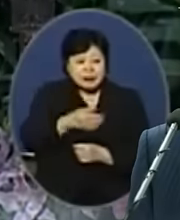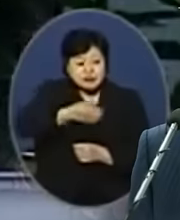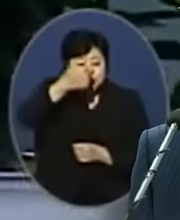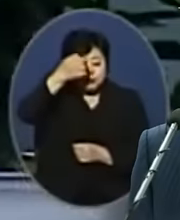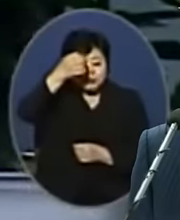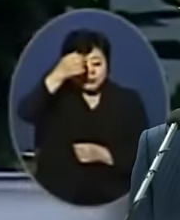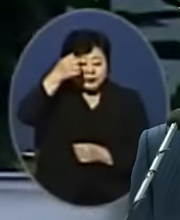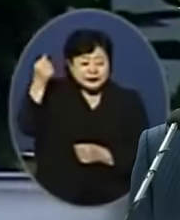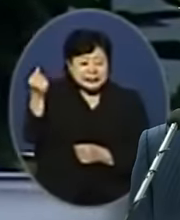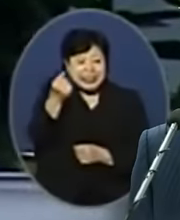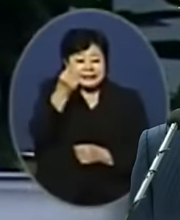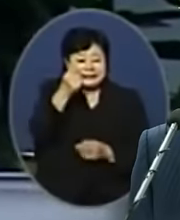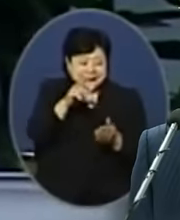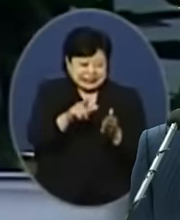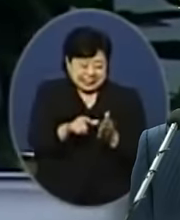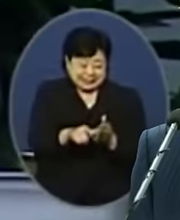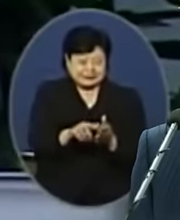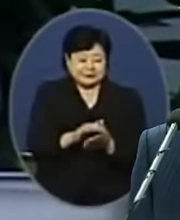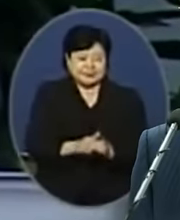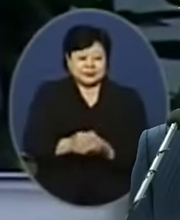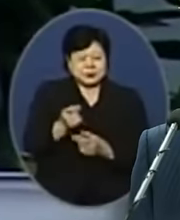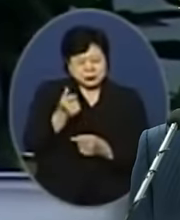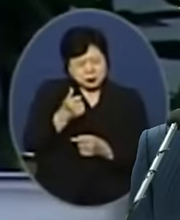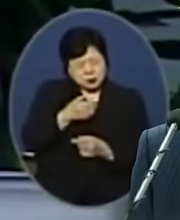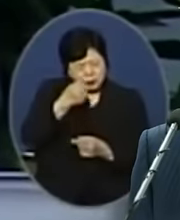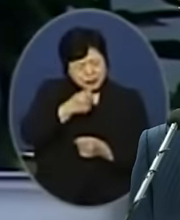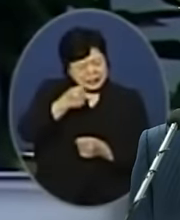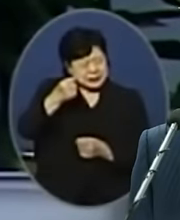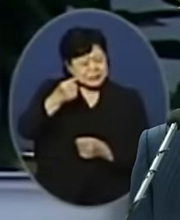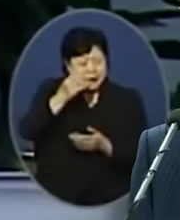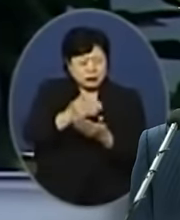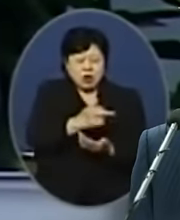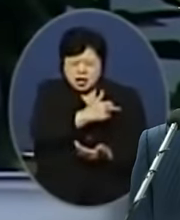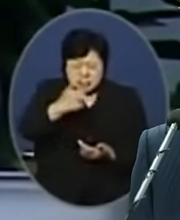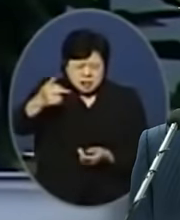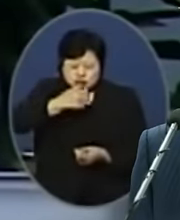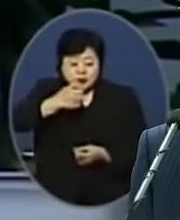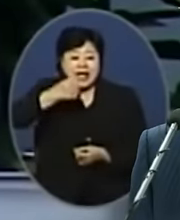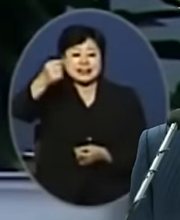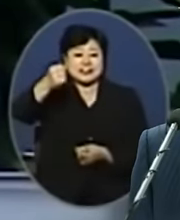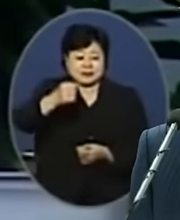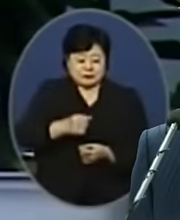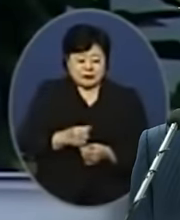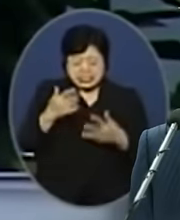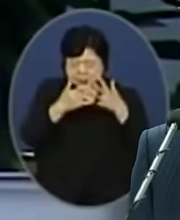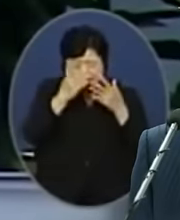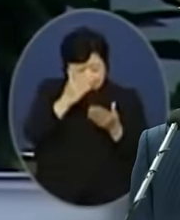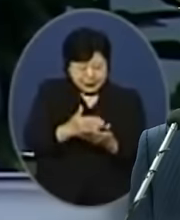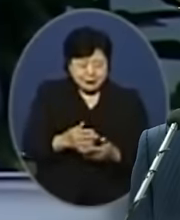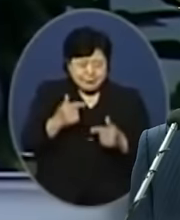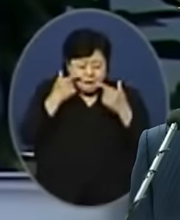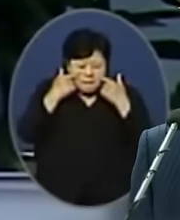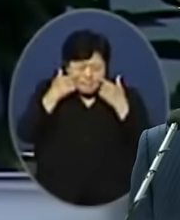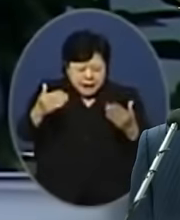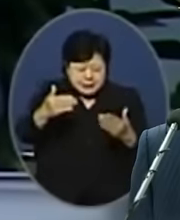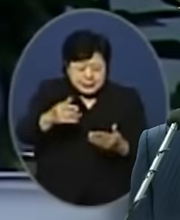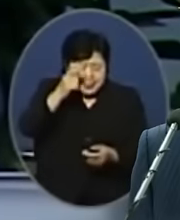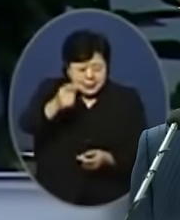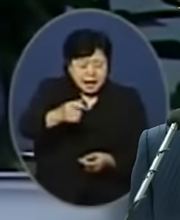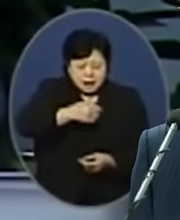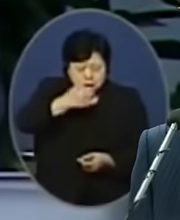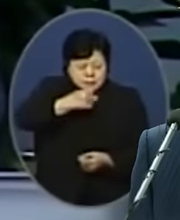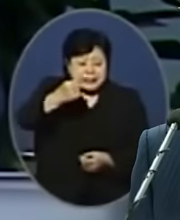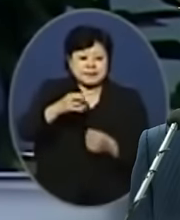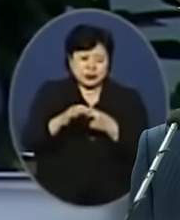꿈을 가졌는데 조그마한 꿈을 가지지 말고 큰 꿈을 가지고 희미한 꿈을 가지지 말고 강한